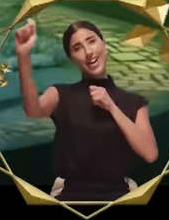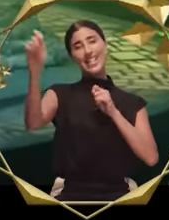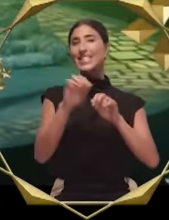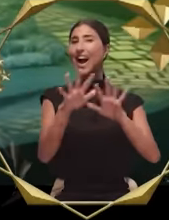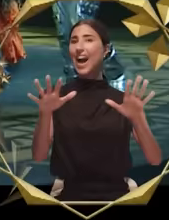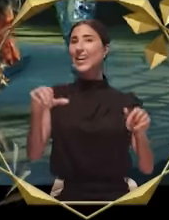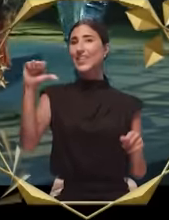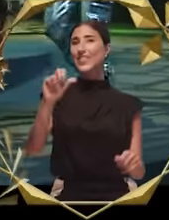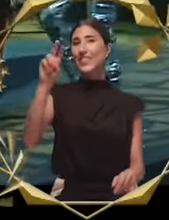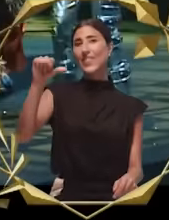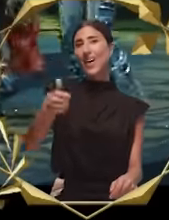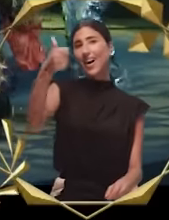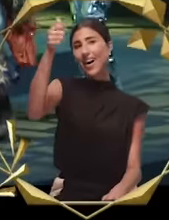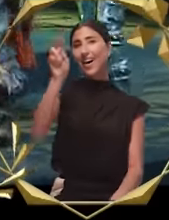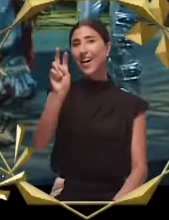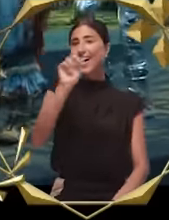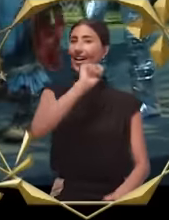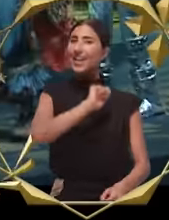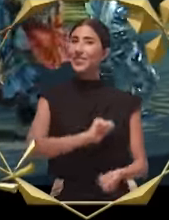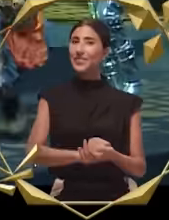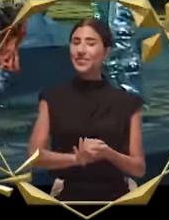هنا إلى ساحري وقوى